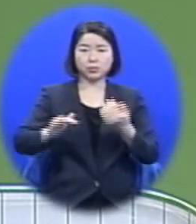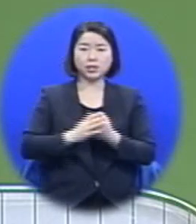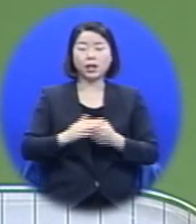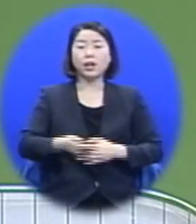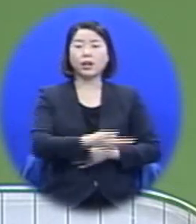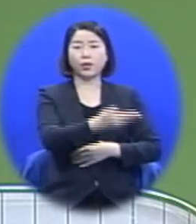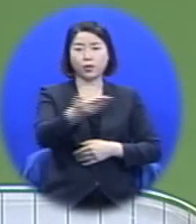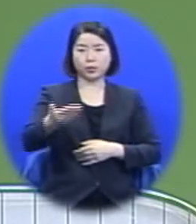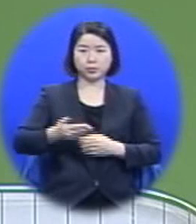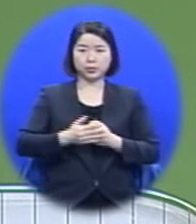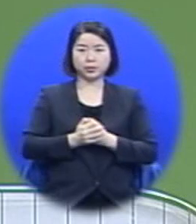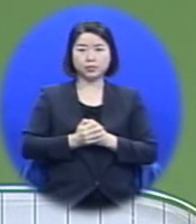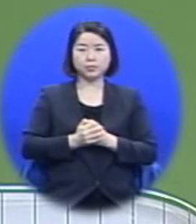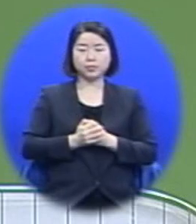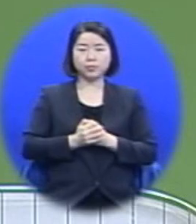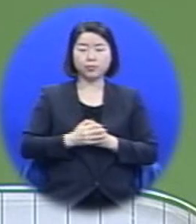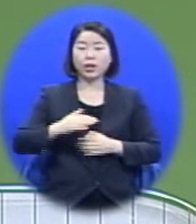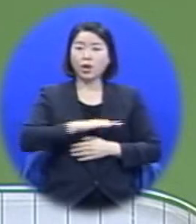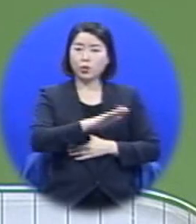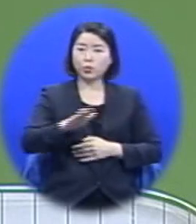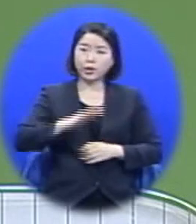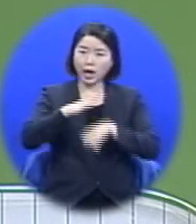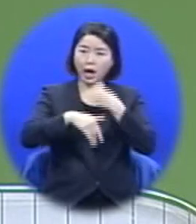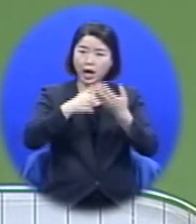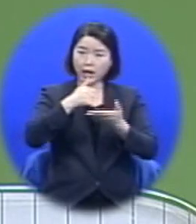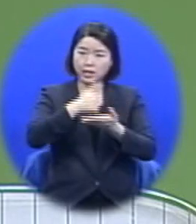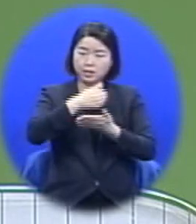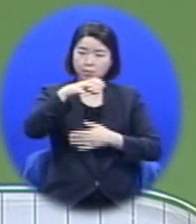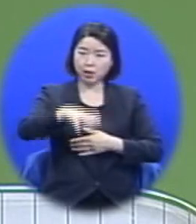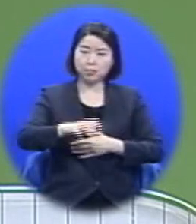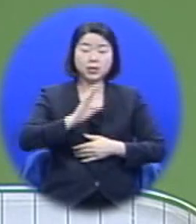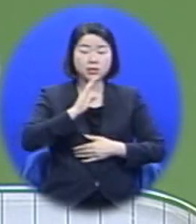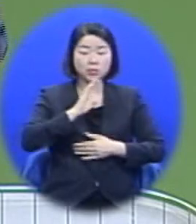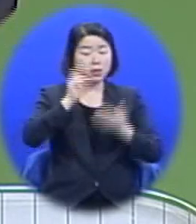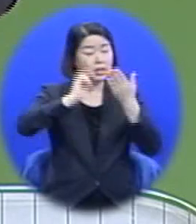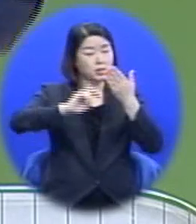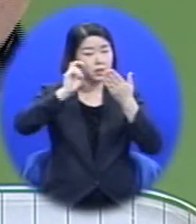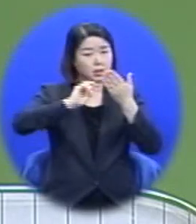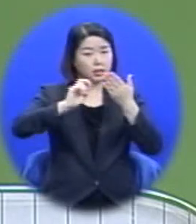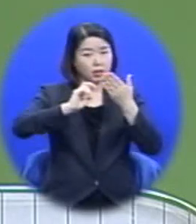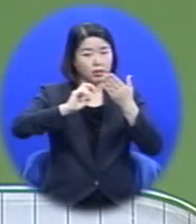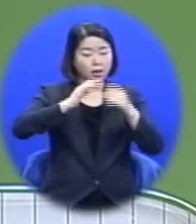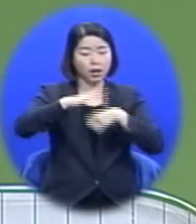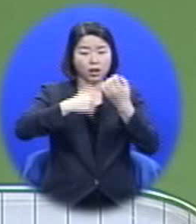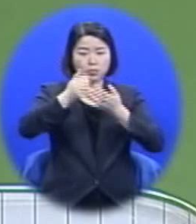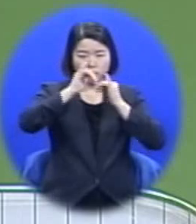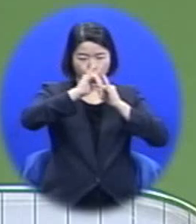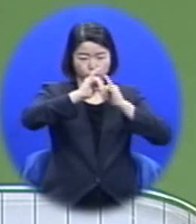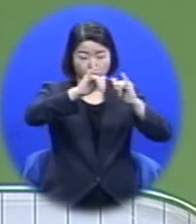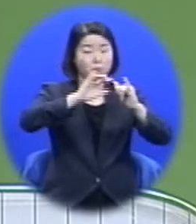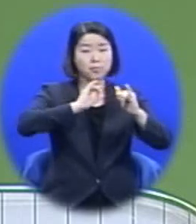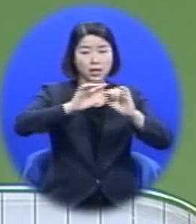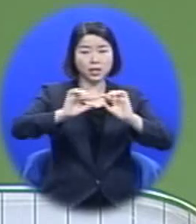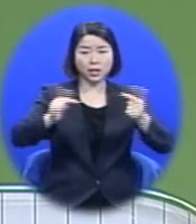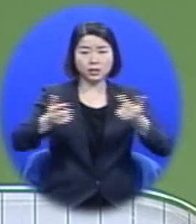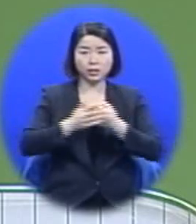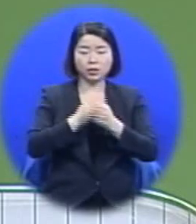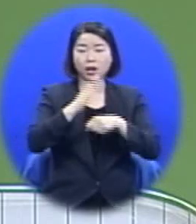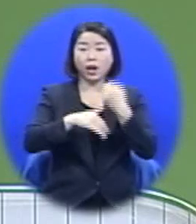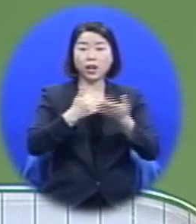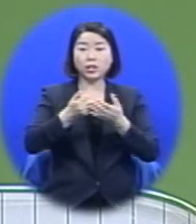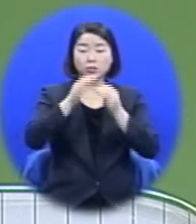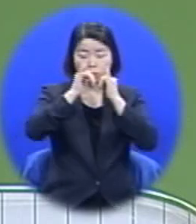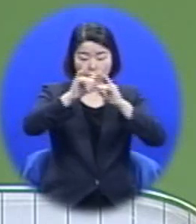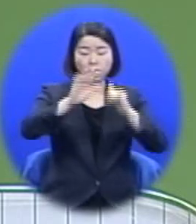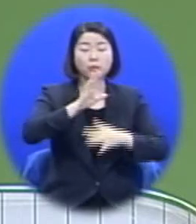여러분 우리가 하나님 앞에 정말 찬양할 것은 하나님의 위대하신 만한 입니다 하나님은 정말 위 대 하